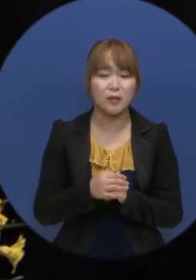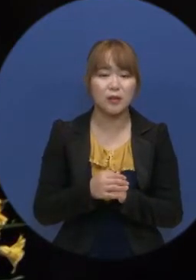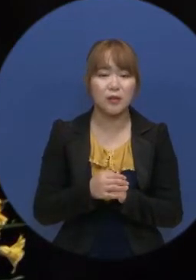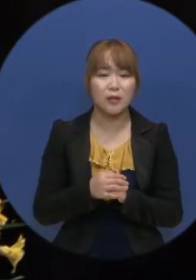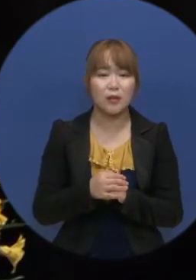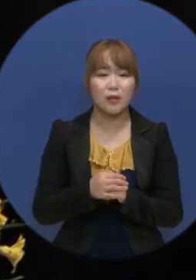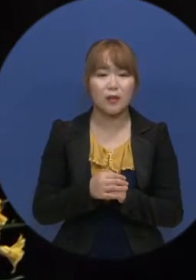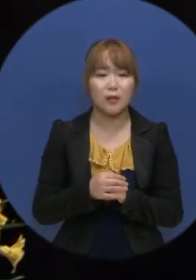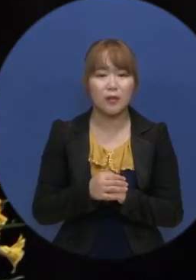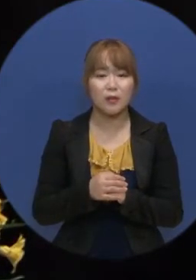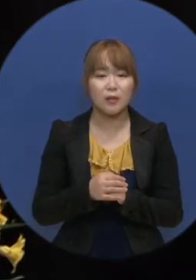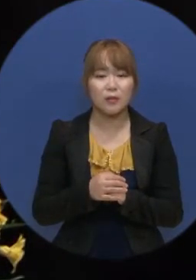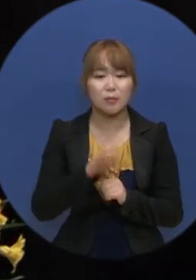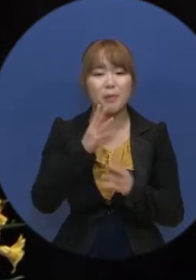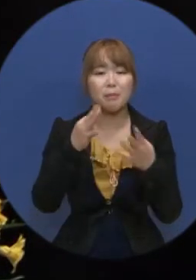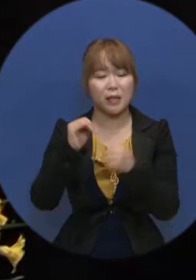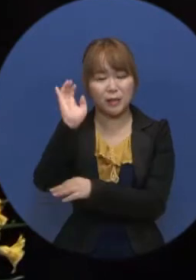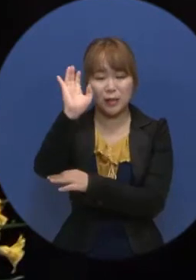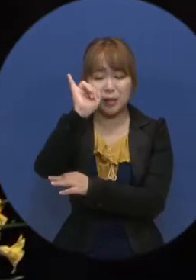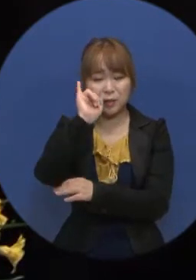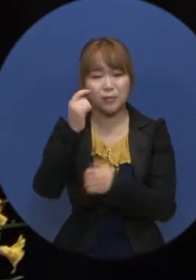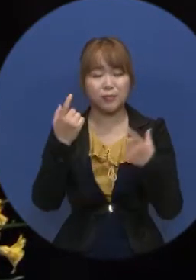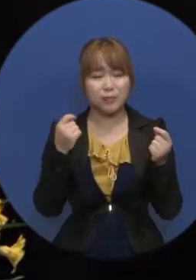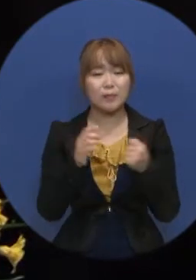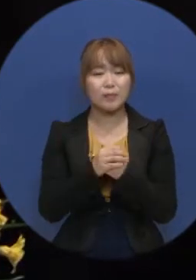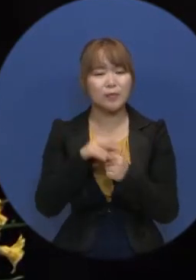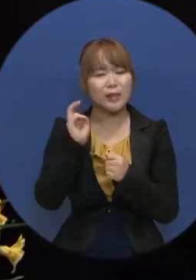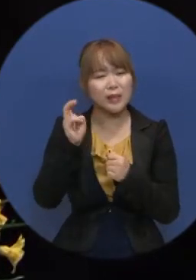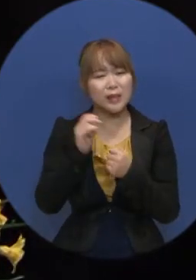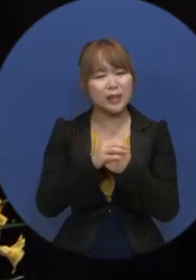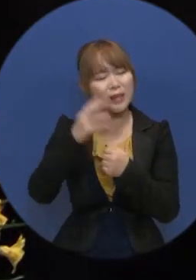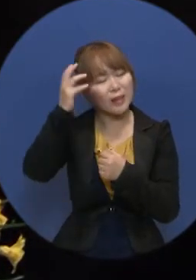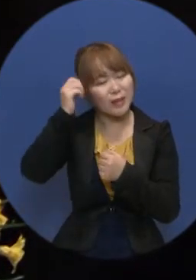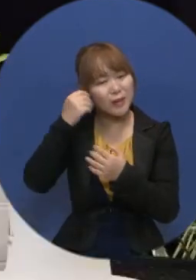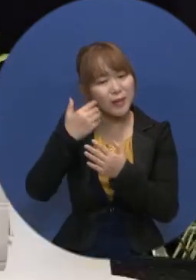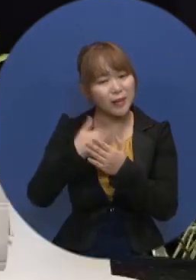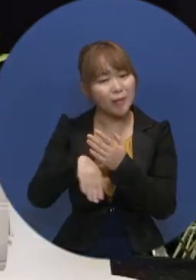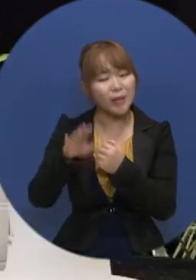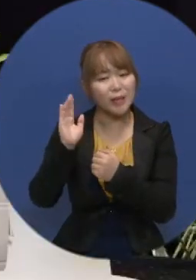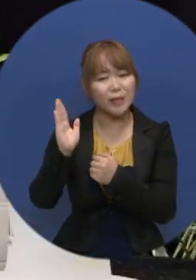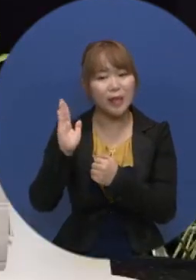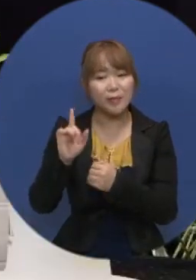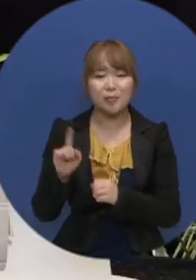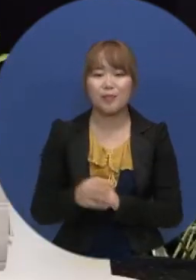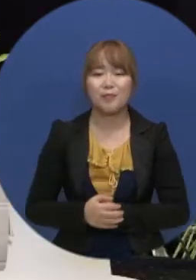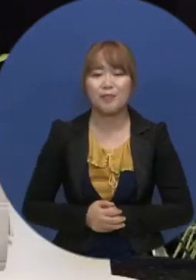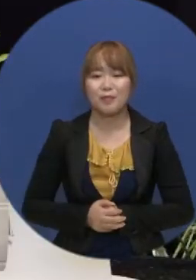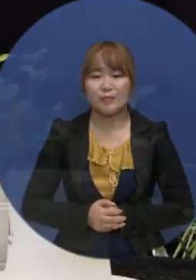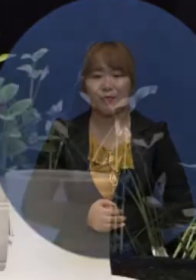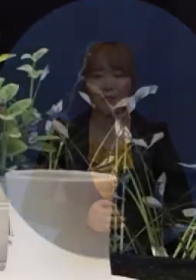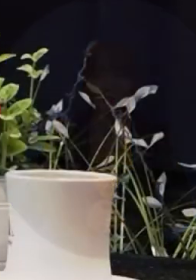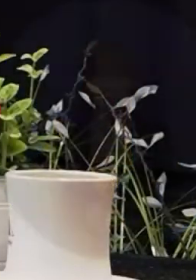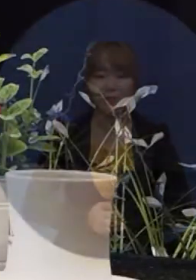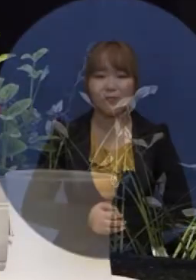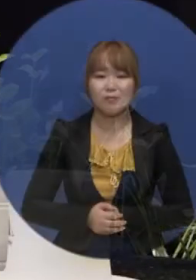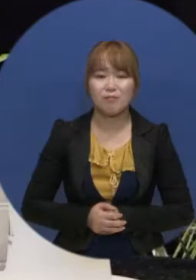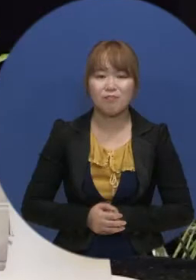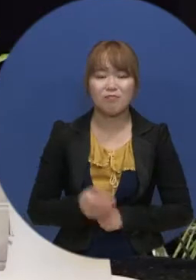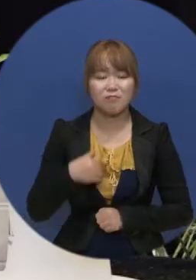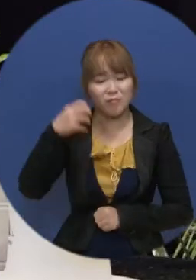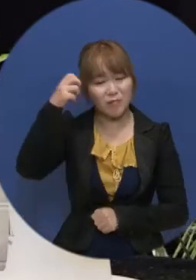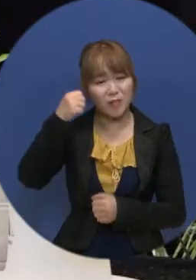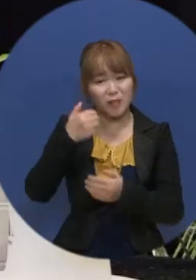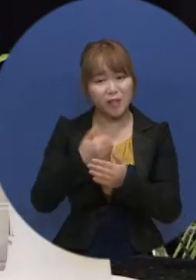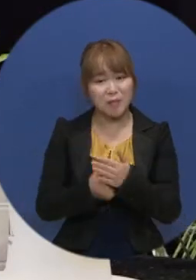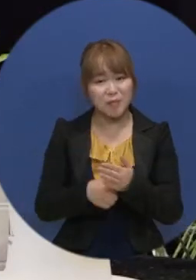그 많은 이야기가 있을 텐데요. 혹시 기억에 남는 이야기? 기억에 남는다는 거는